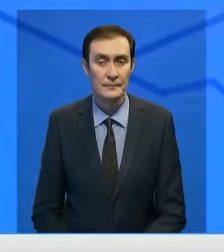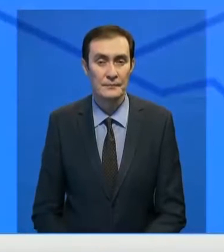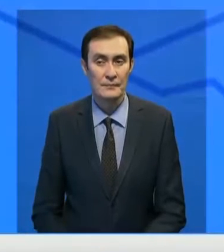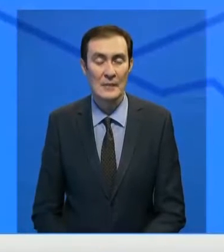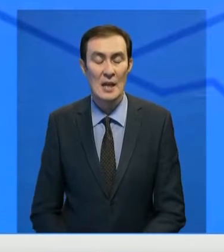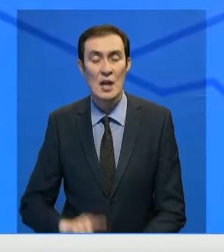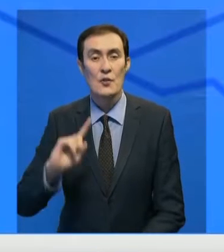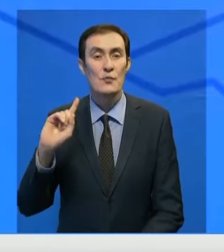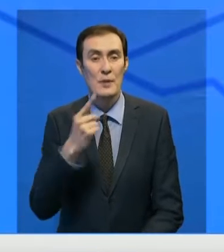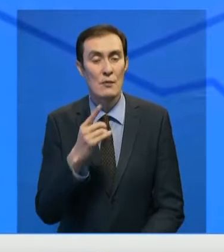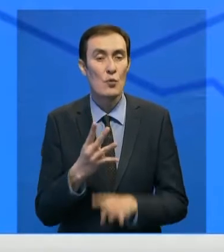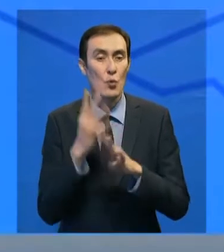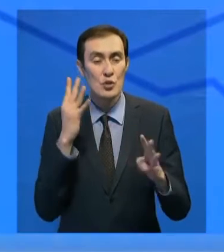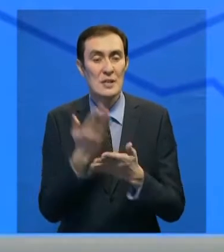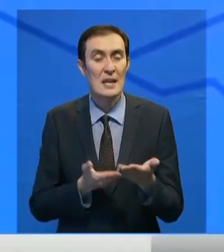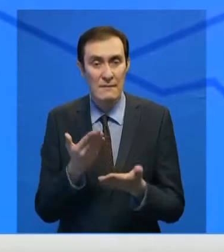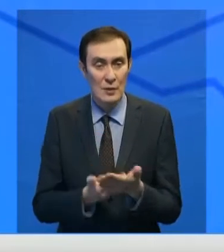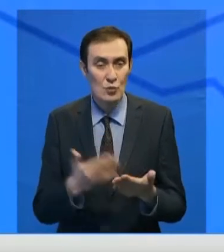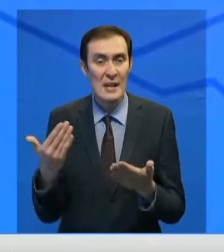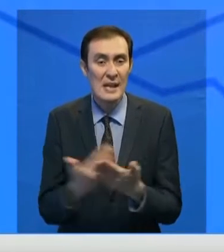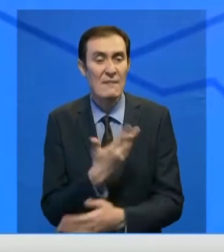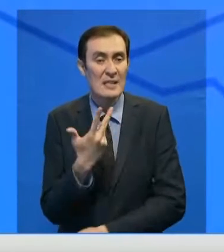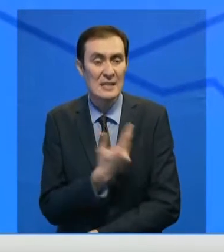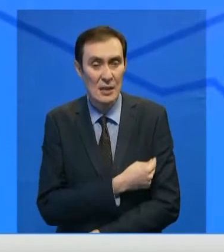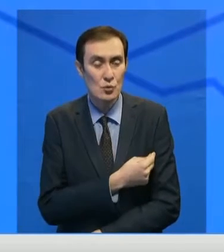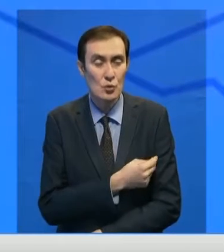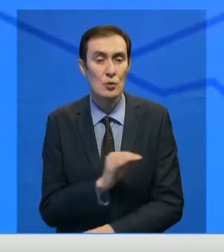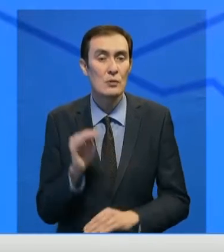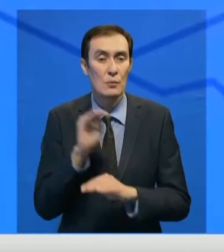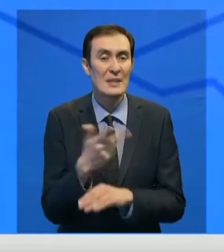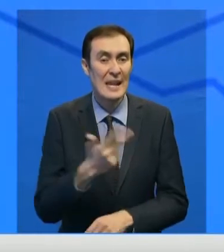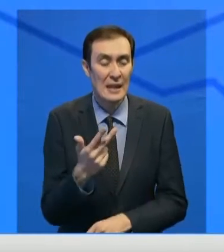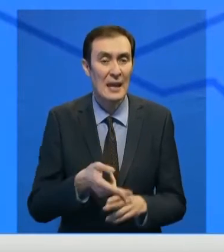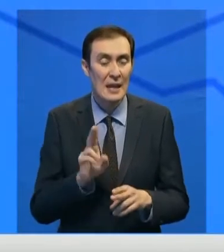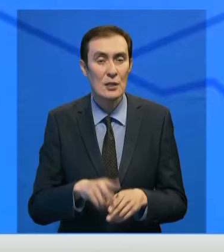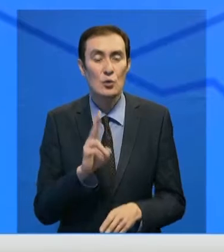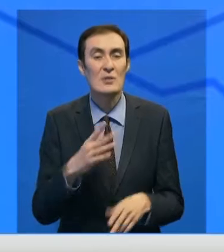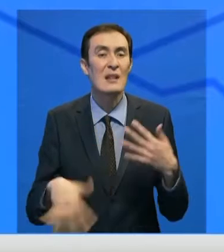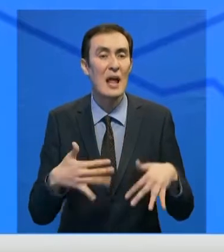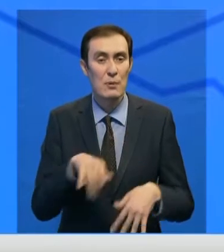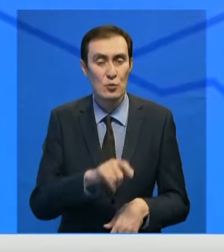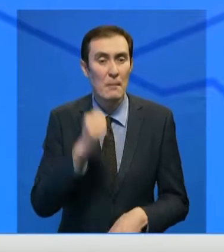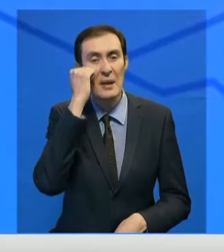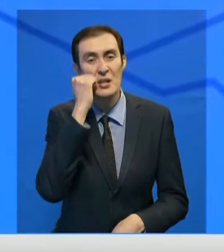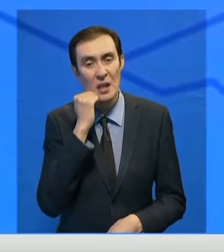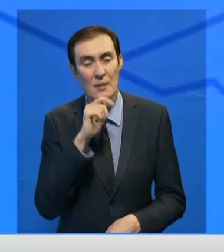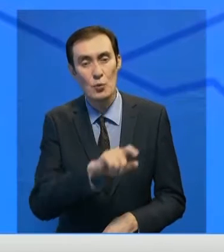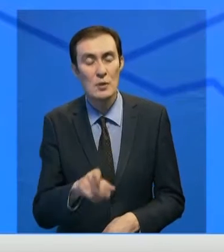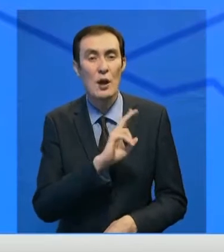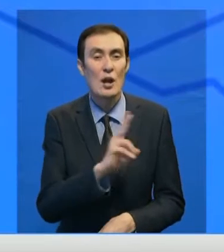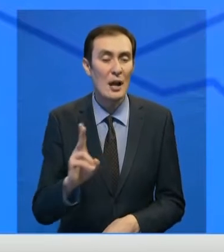В первую очередь мы рекомендуем сделать ревакцинацию, бустерные дозы, это ослабленным людям, это пожилым лицам,